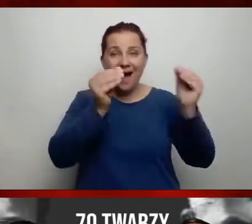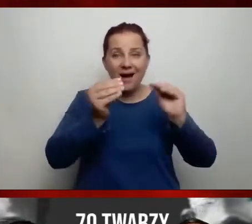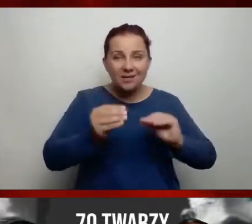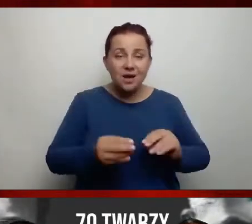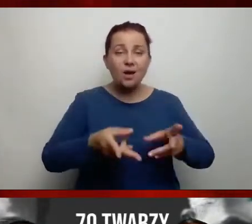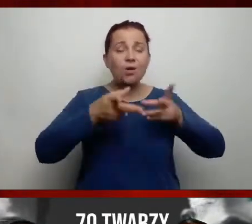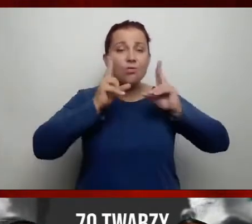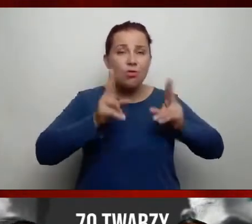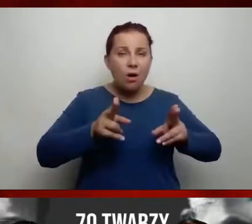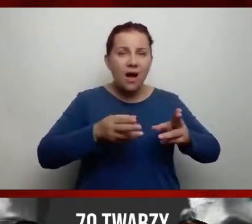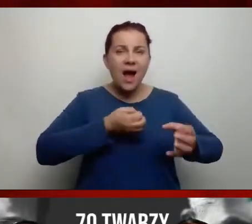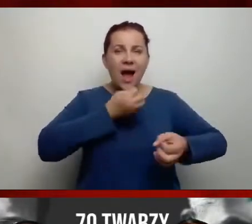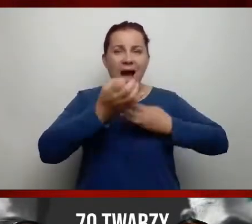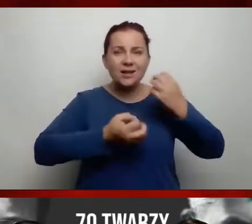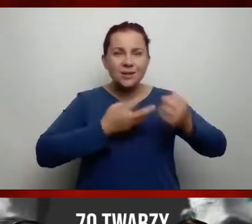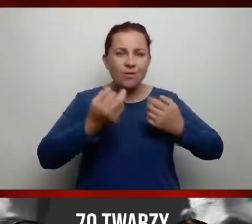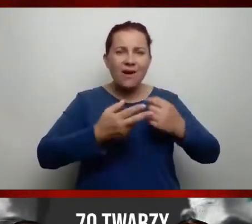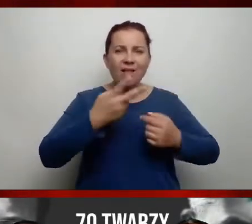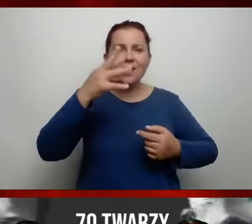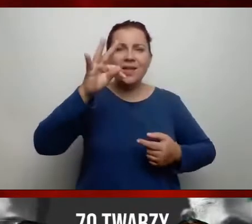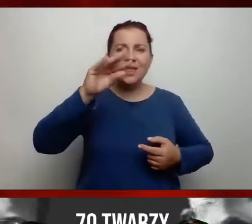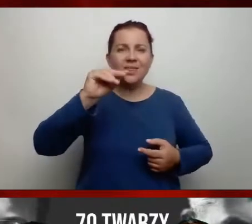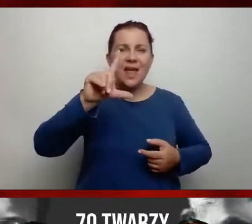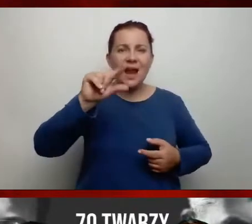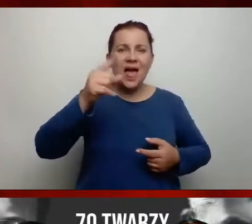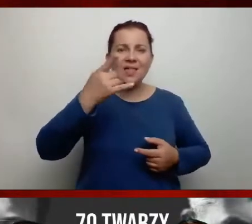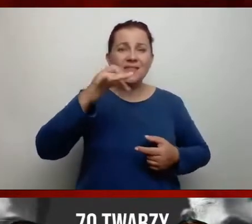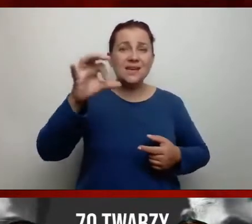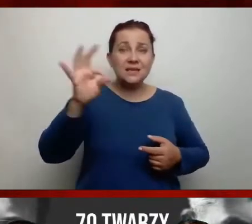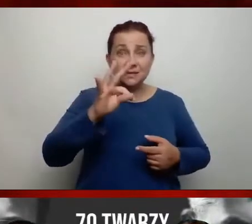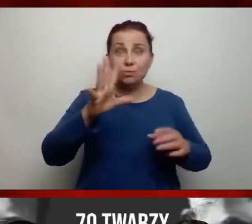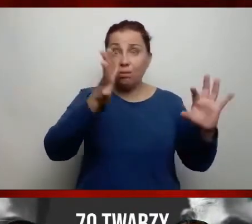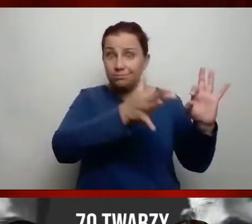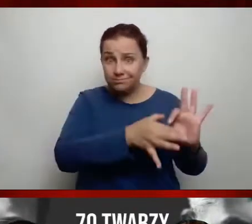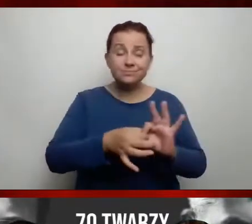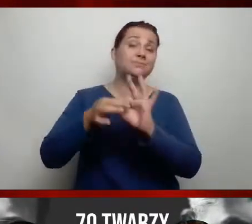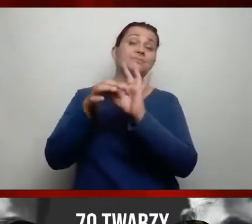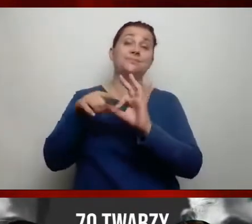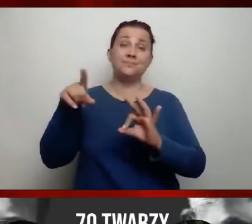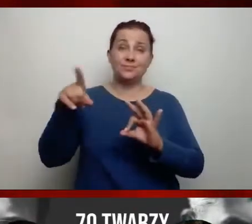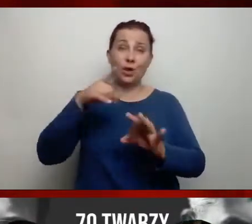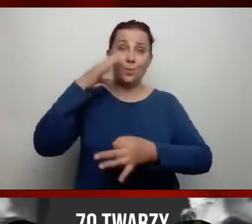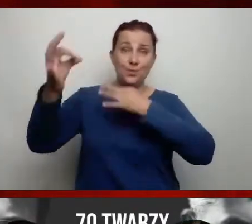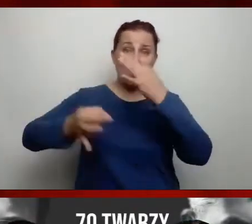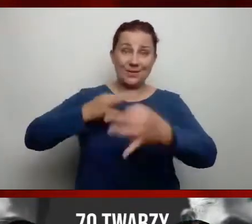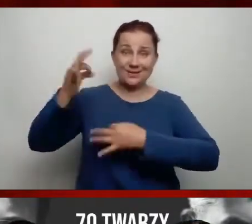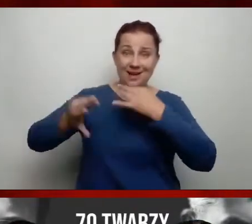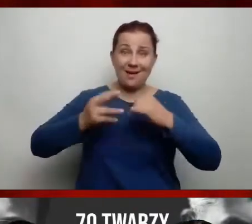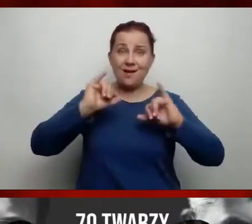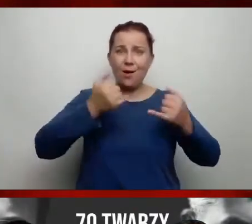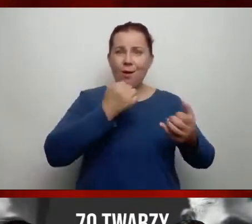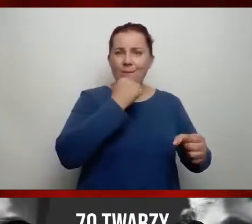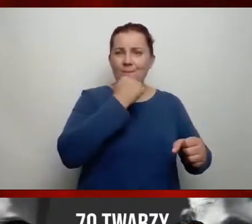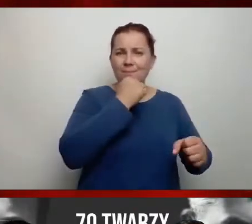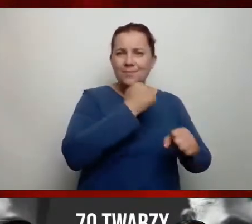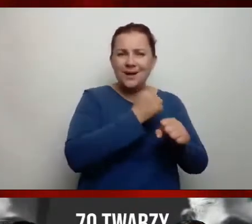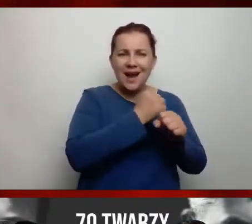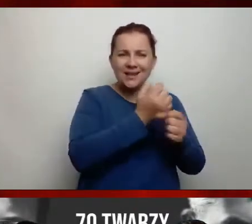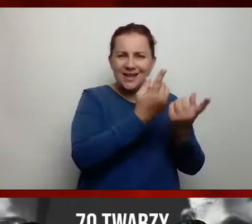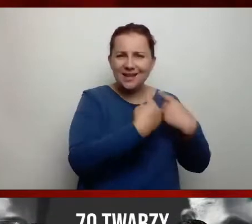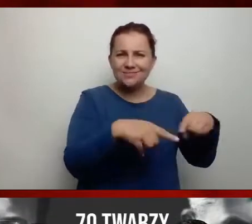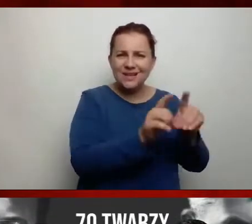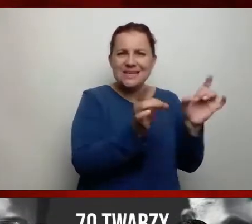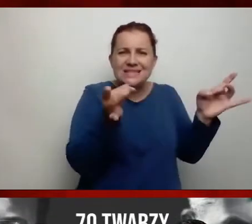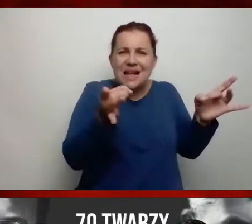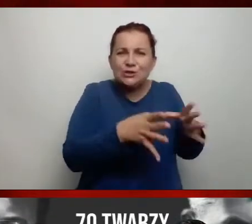konkretnie animowany teledysk do właśnie utworu autoportret Witkacego. Jako praca zaliczeniowa na studiach, tak?